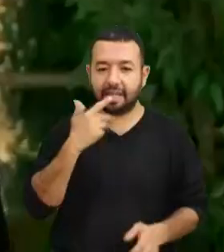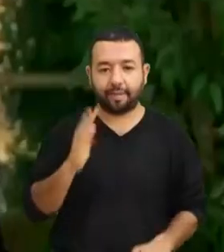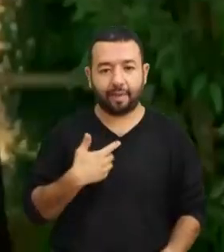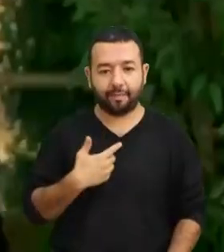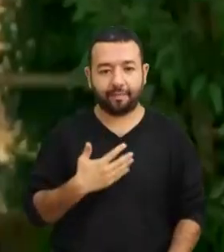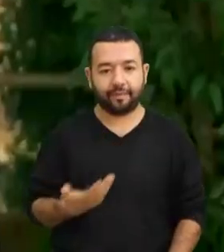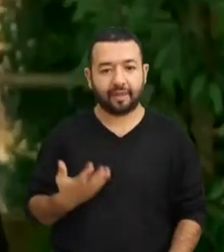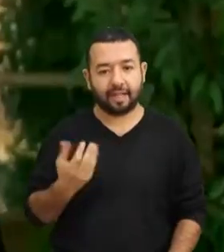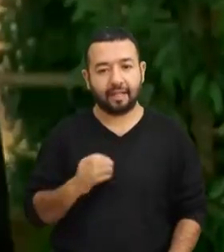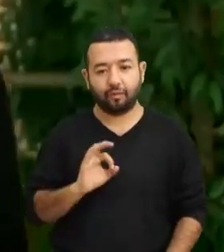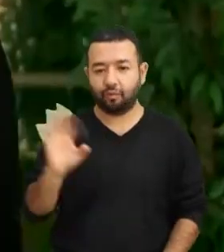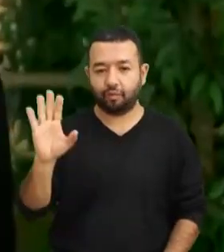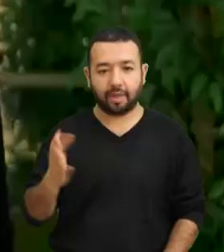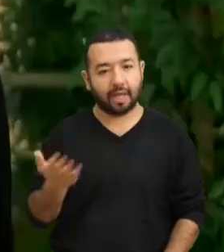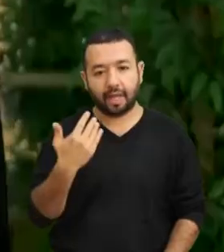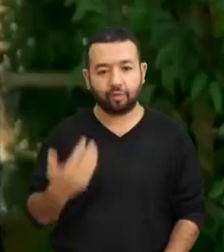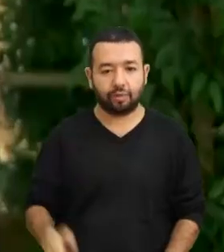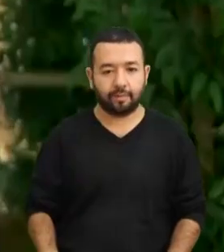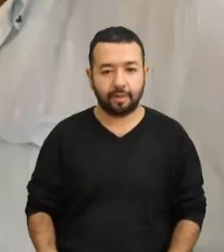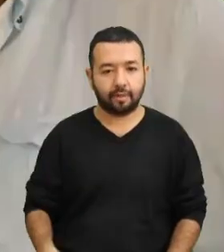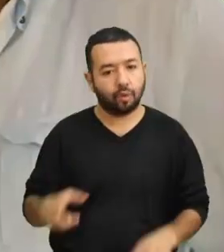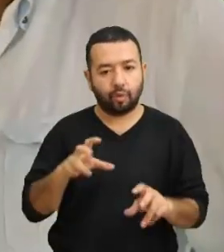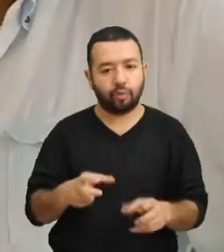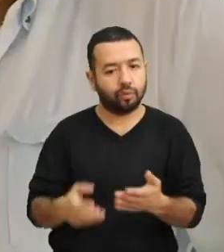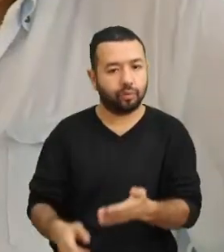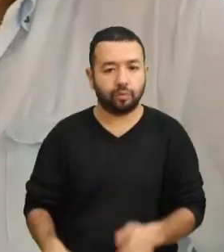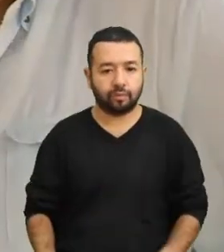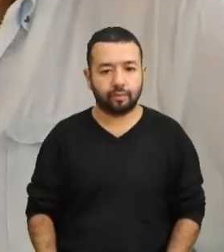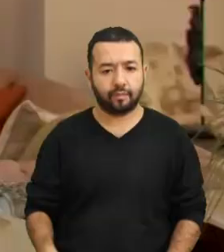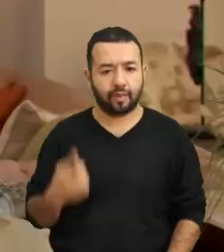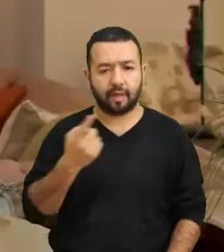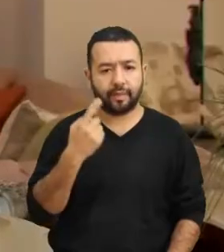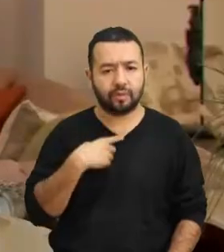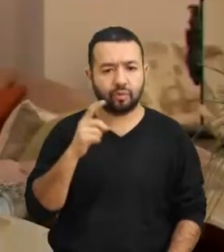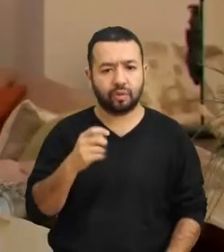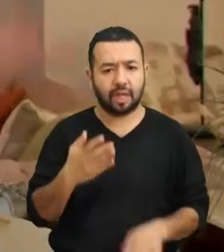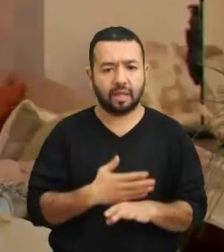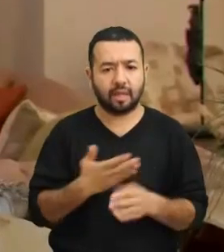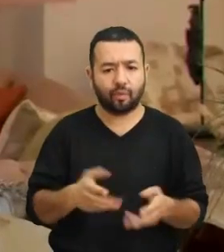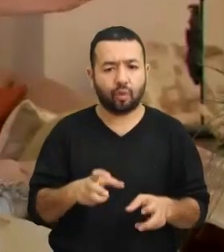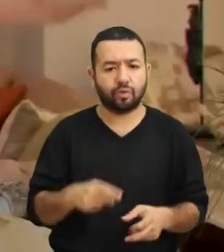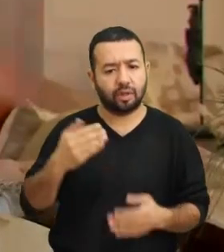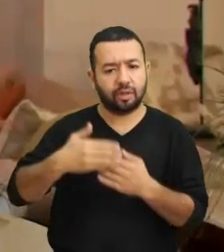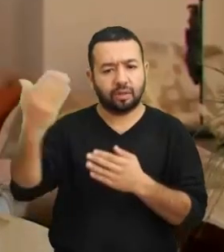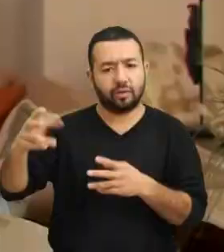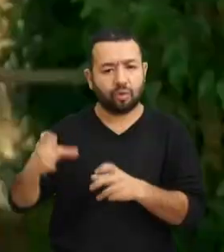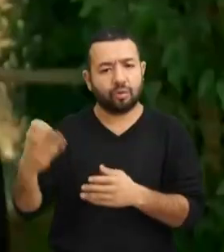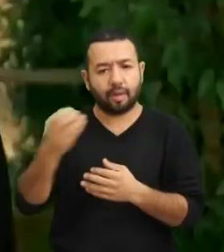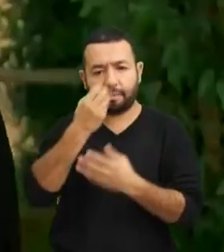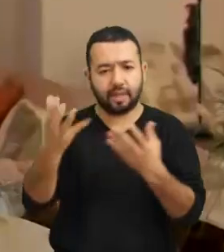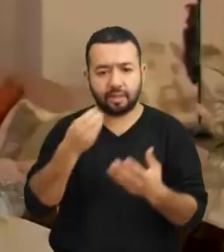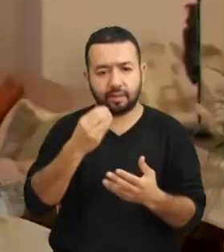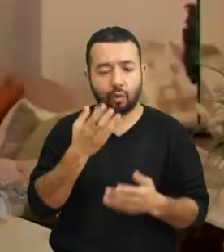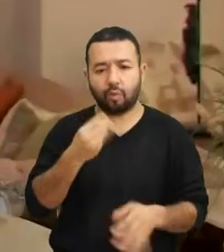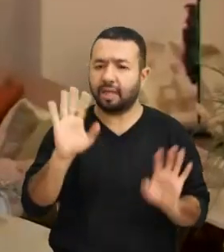diyemem. Harika. Hadi o zaman geç otur hayatım. Ya bir şey soracağım. Ya neden burada oturuyoruz? Dışarı çıksak, bahçede yesek.